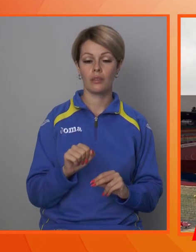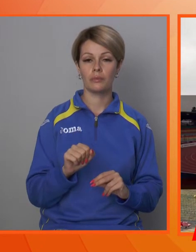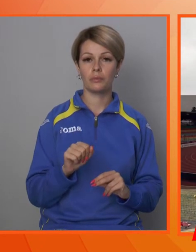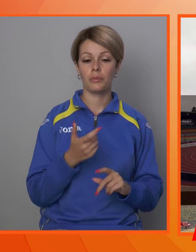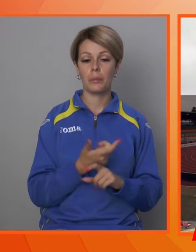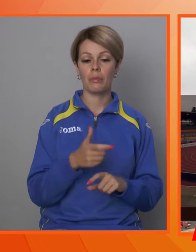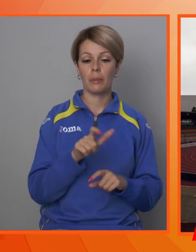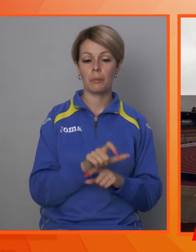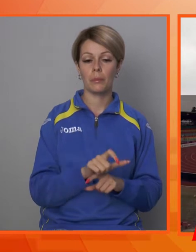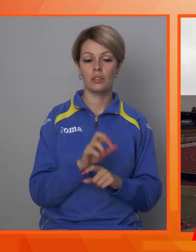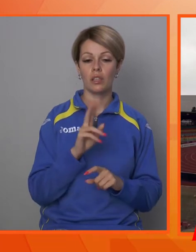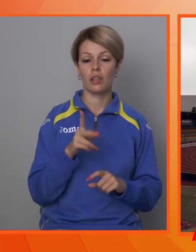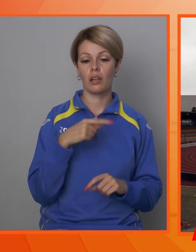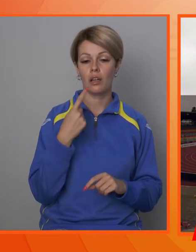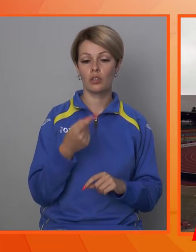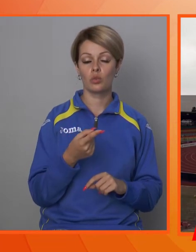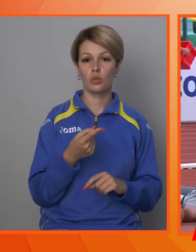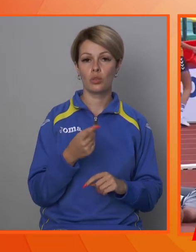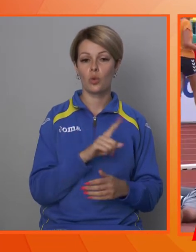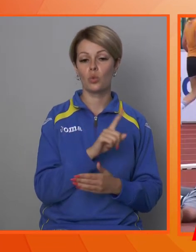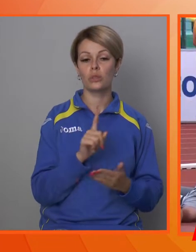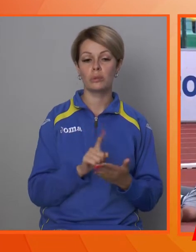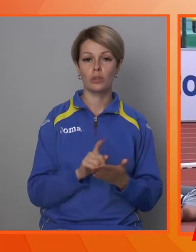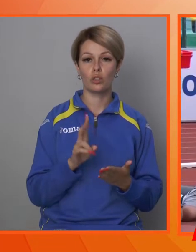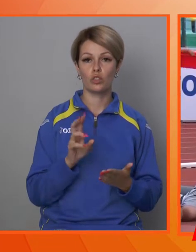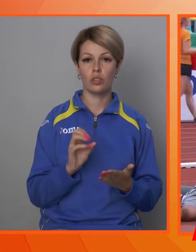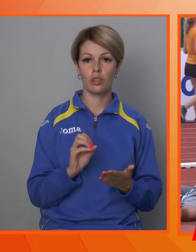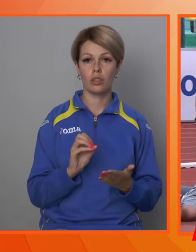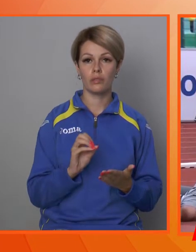на більш, як кажуть,